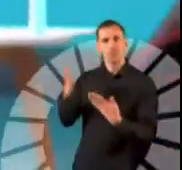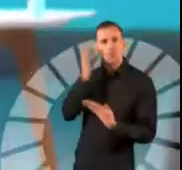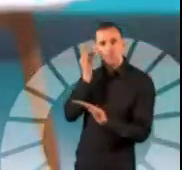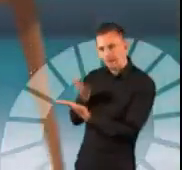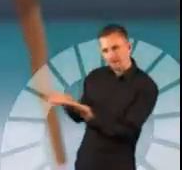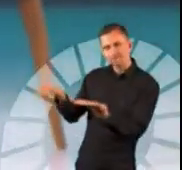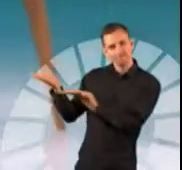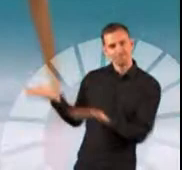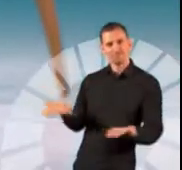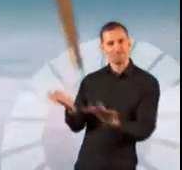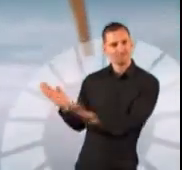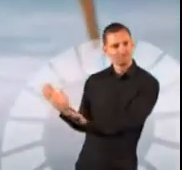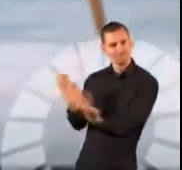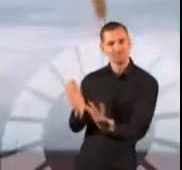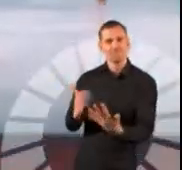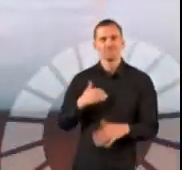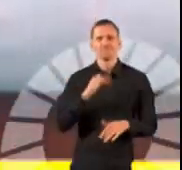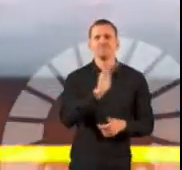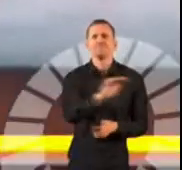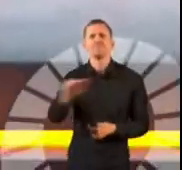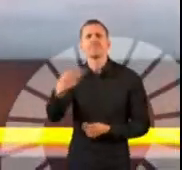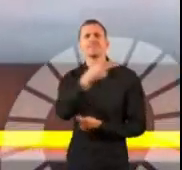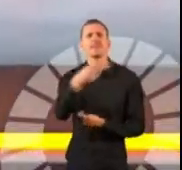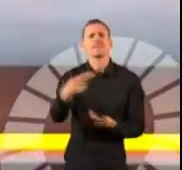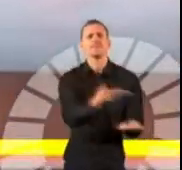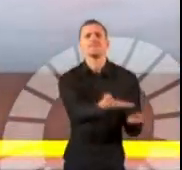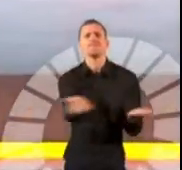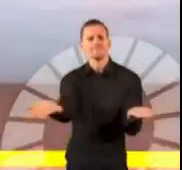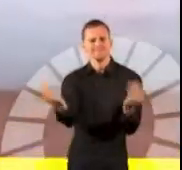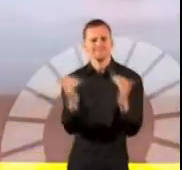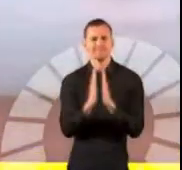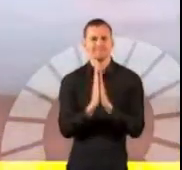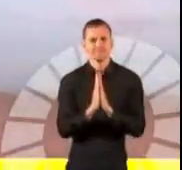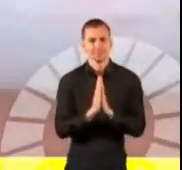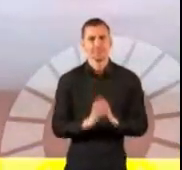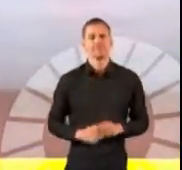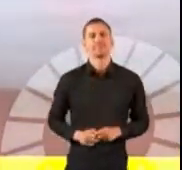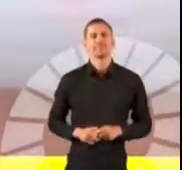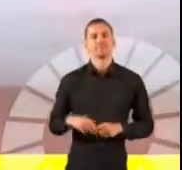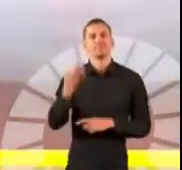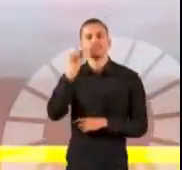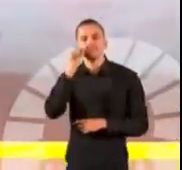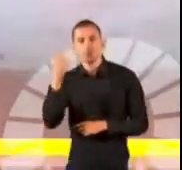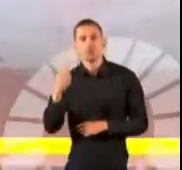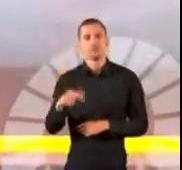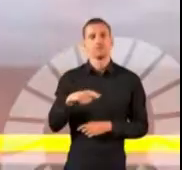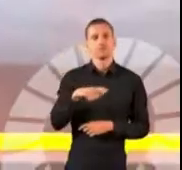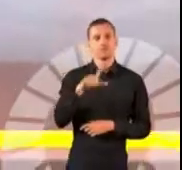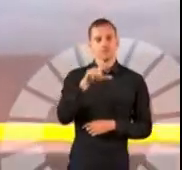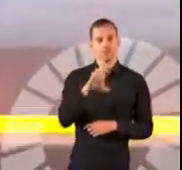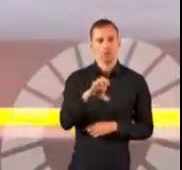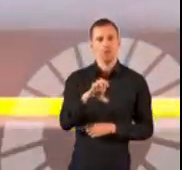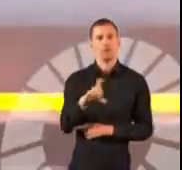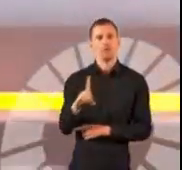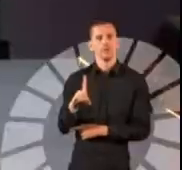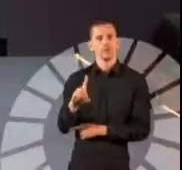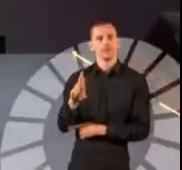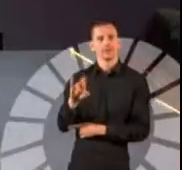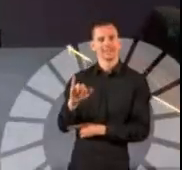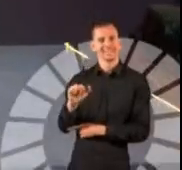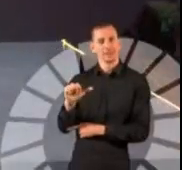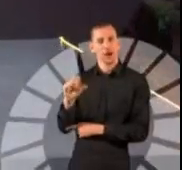I am going to call Centrale, up to the main stage here, Mr. Jean-Yves Le Drian. Qui est déjà là, d'ailleurs. Oh, he's already